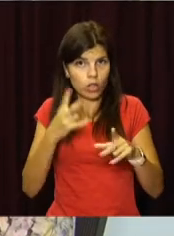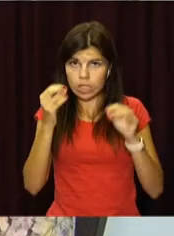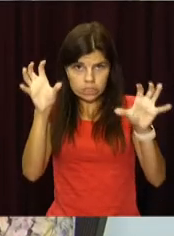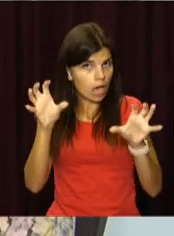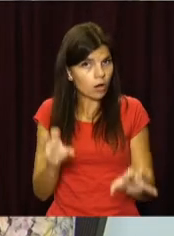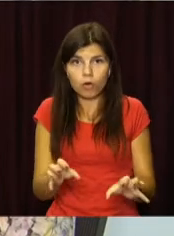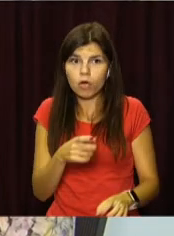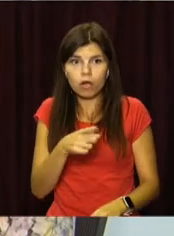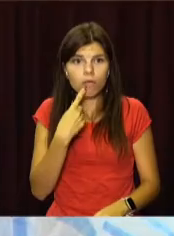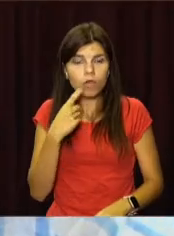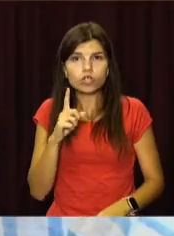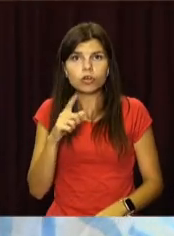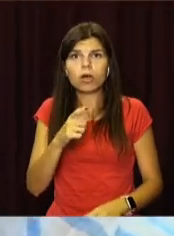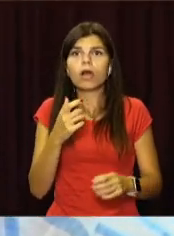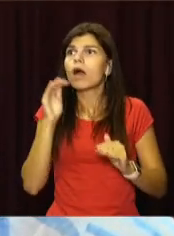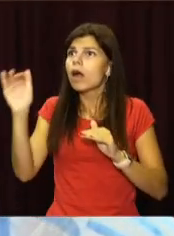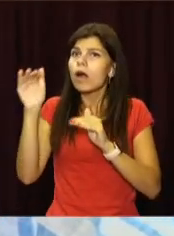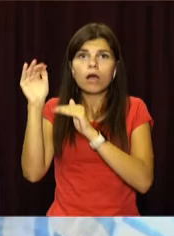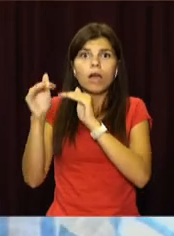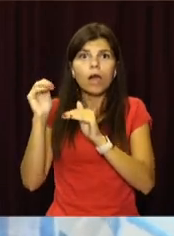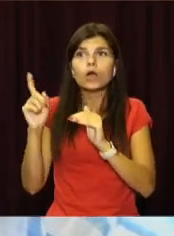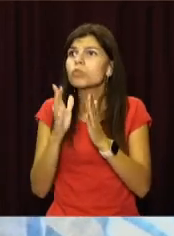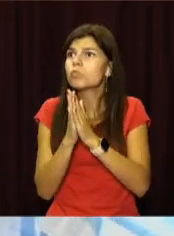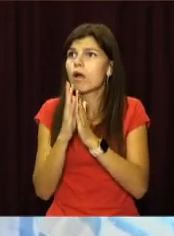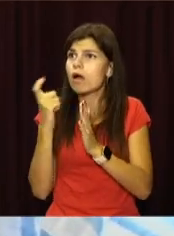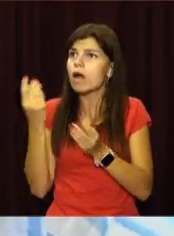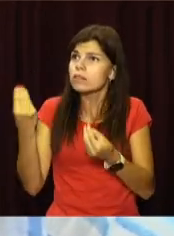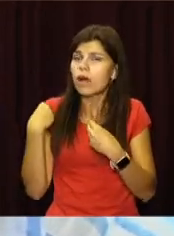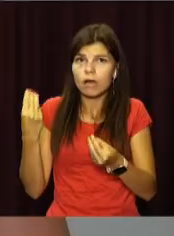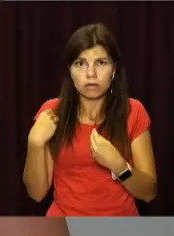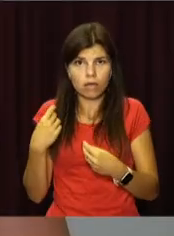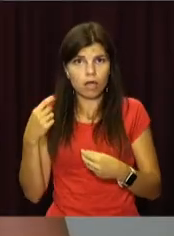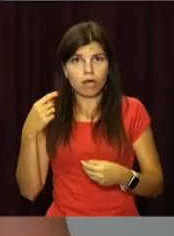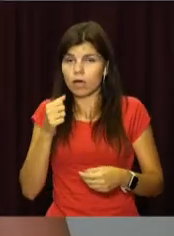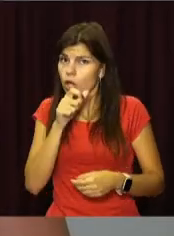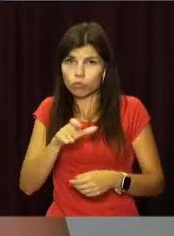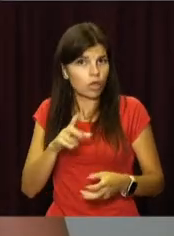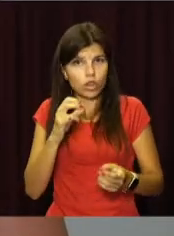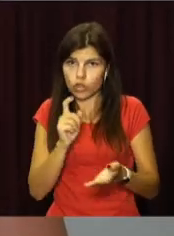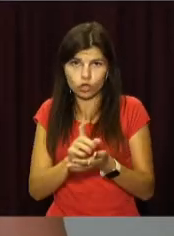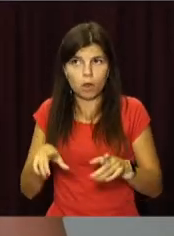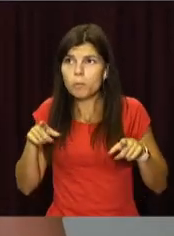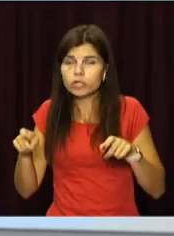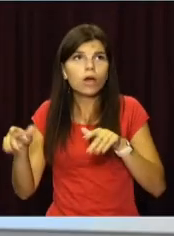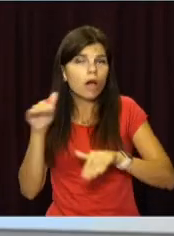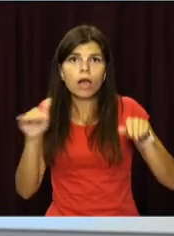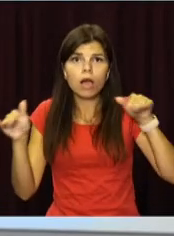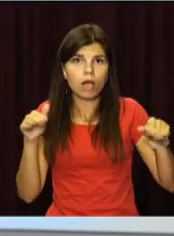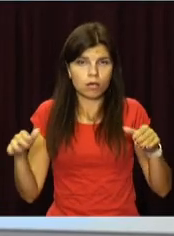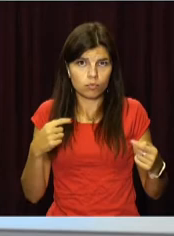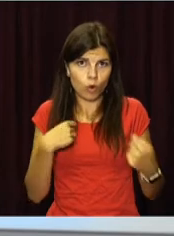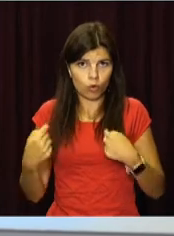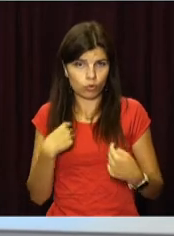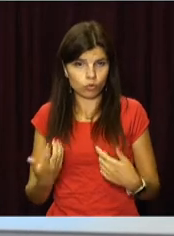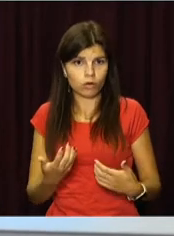Ба більше, ходити за постачальником послуг, аби привести до ладу документи, мешканці не повинні. Говорити про те, що ми там повинні